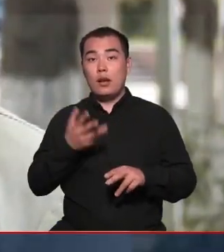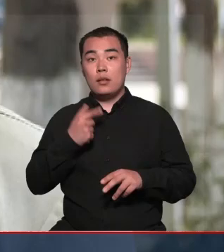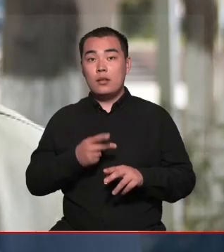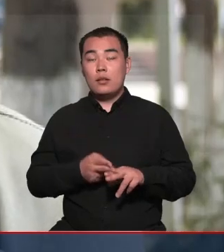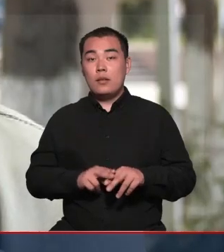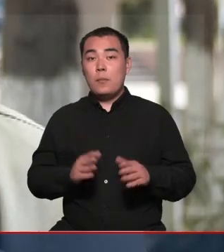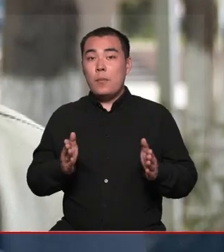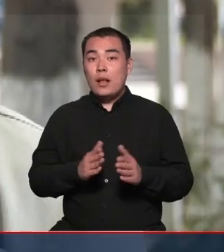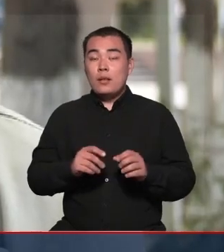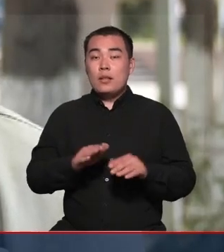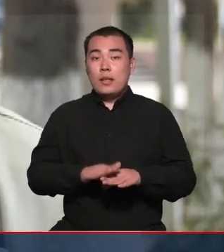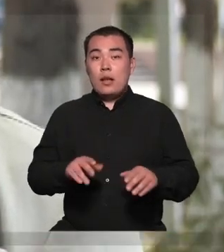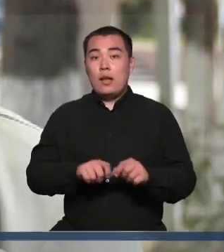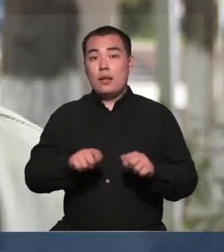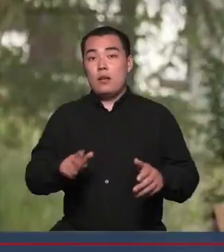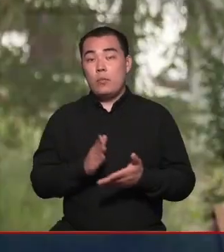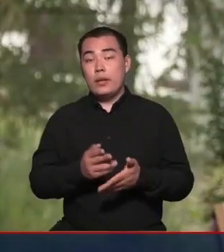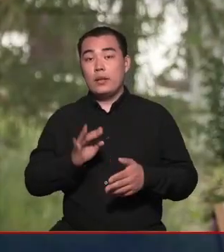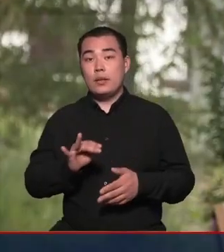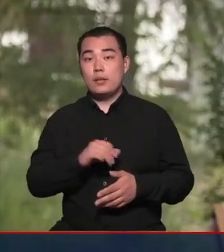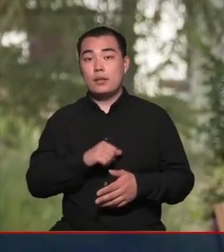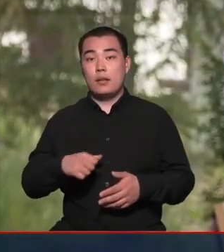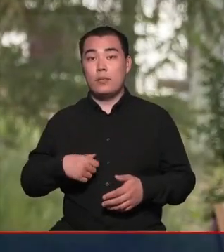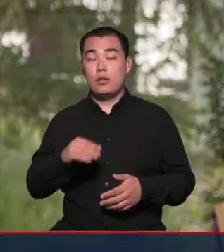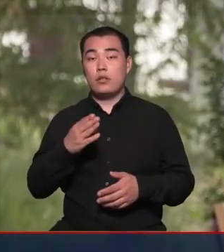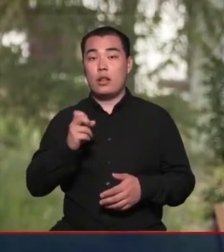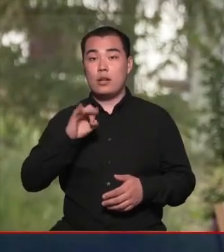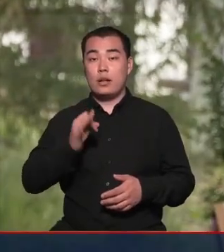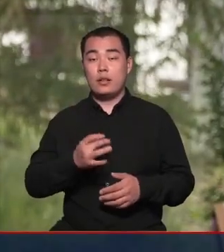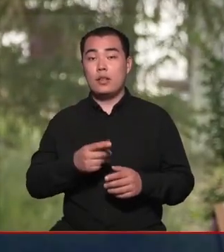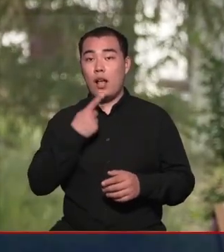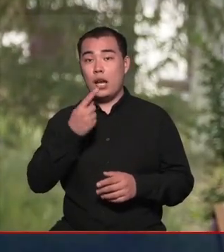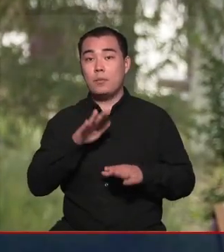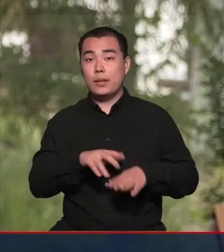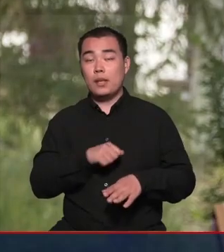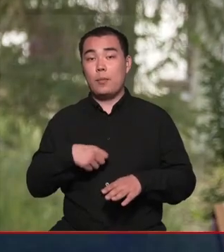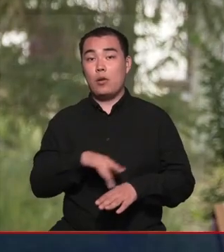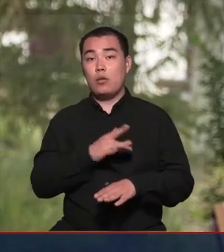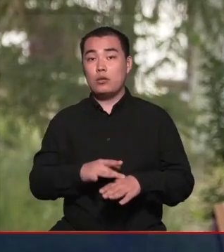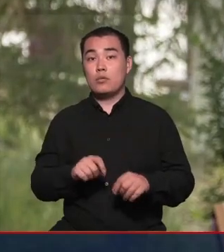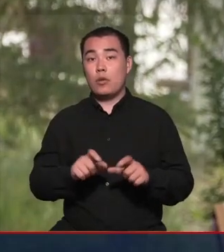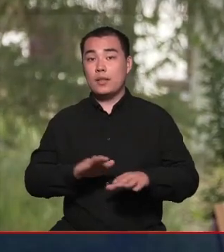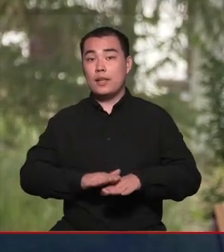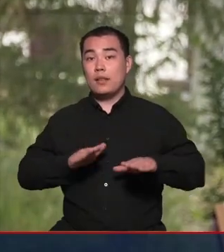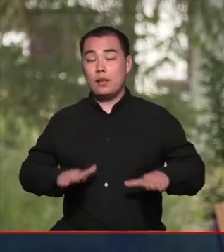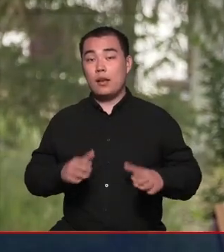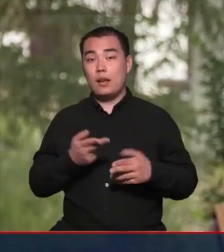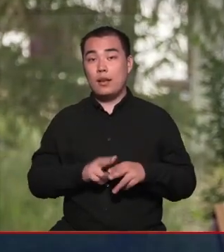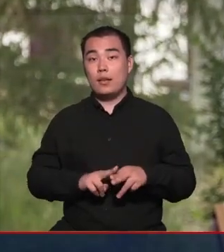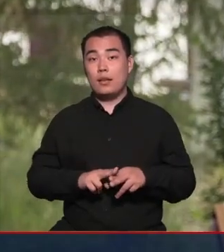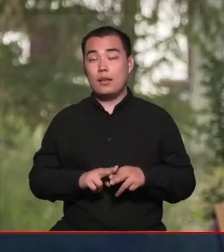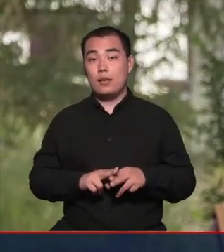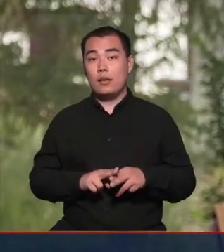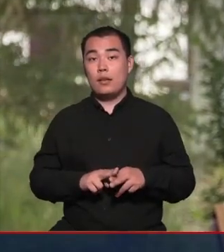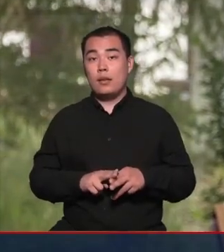орталық ашуды да жоспарлап отырмыз. Сондай-ақ ол жерде мына шалғай орналасқандықтан қаладағы оқушылар сарайының, өнер